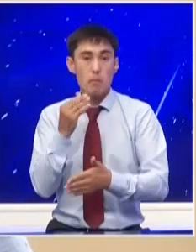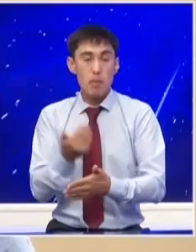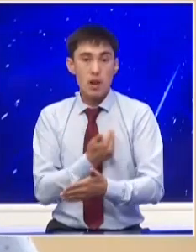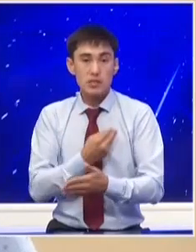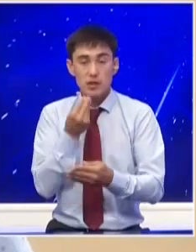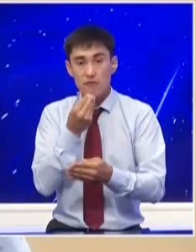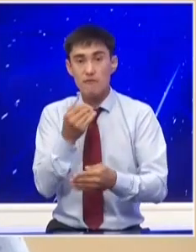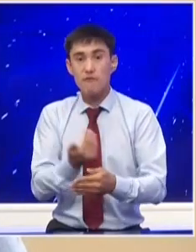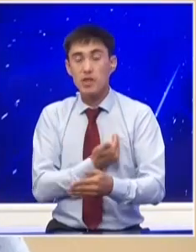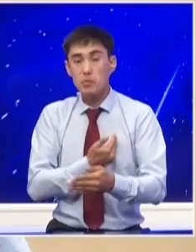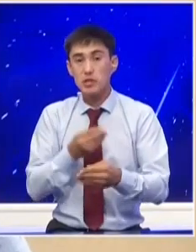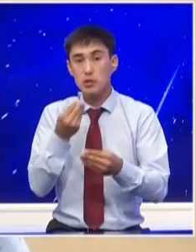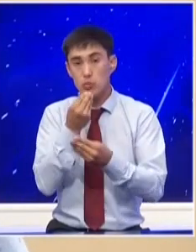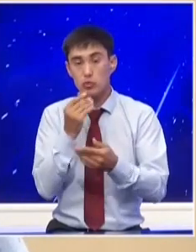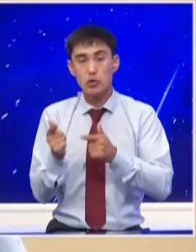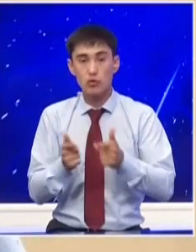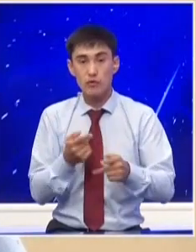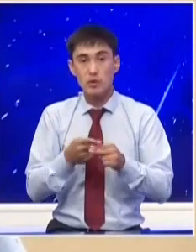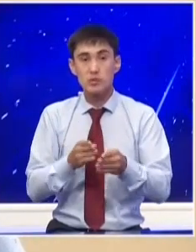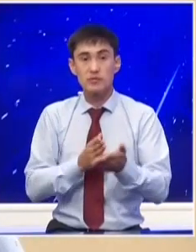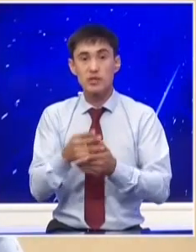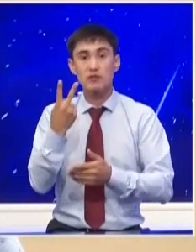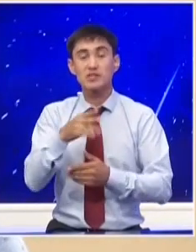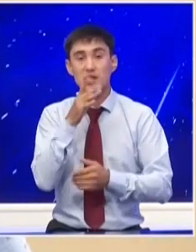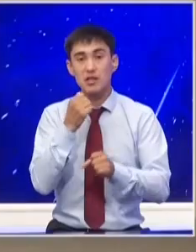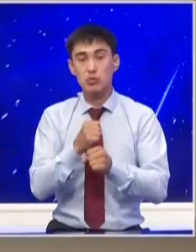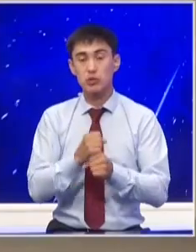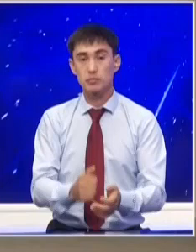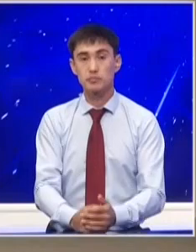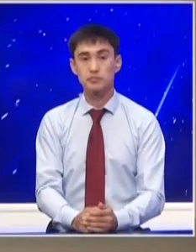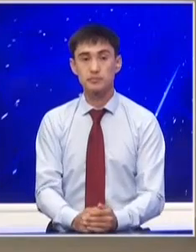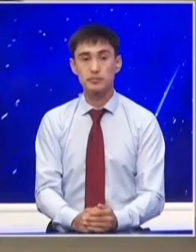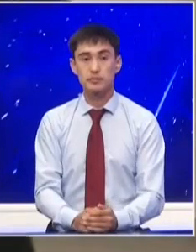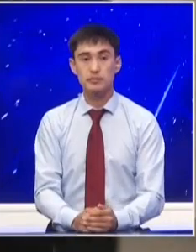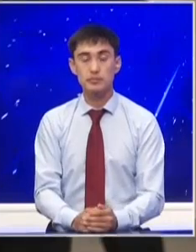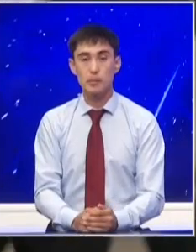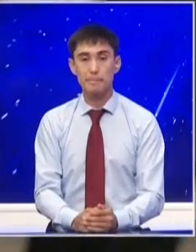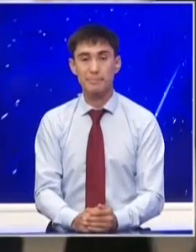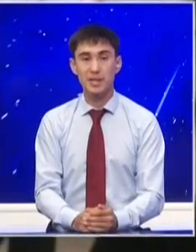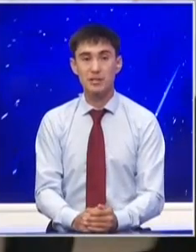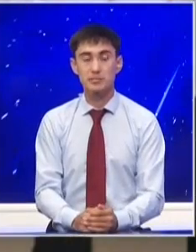и витаминизированные блюда. В этой сфере мы уже 20 лет работаем.